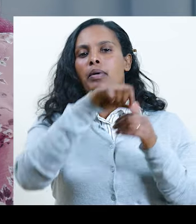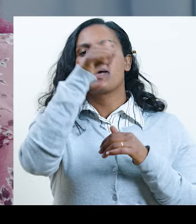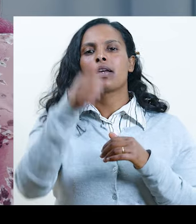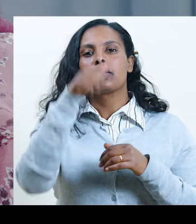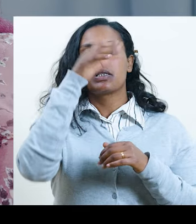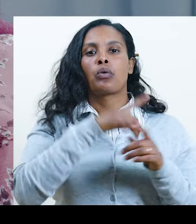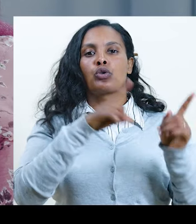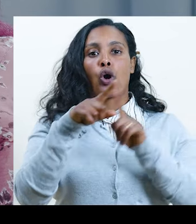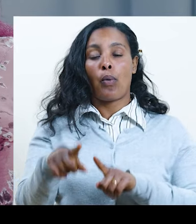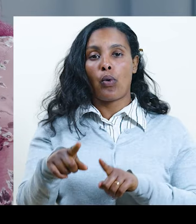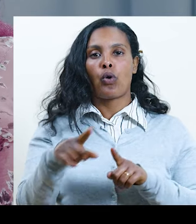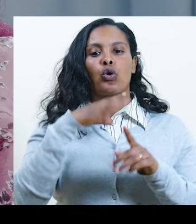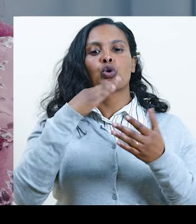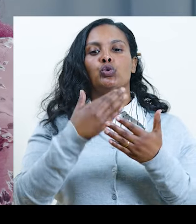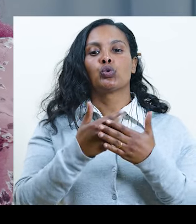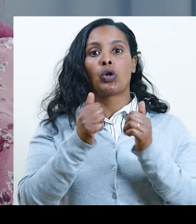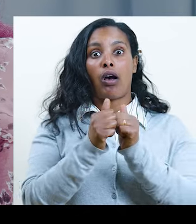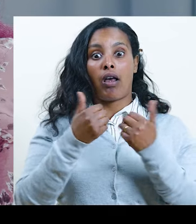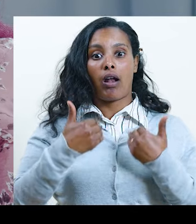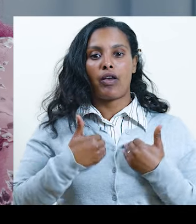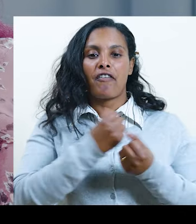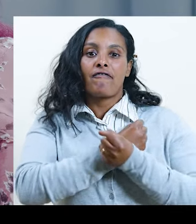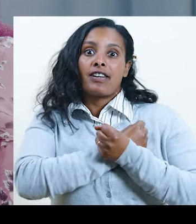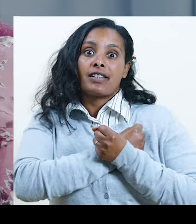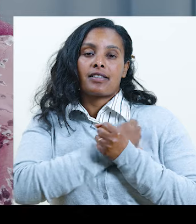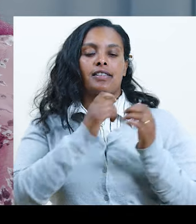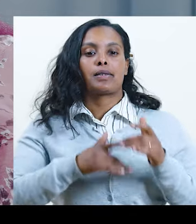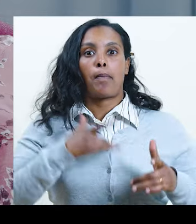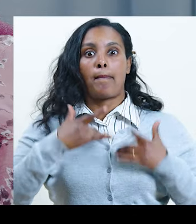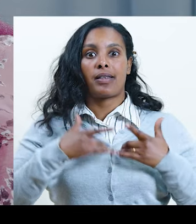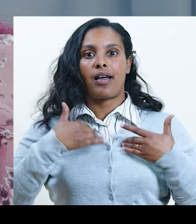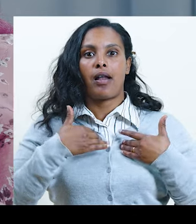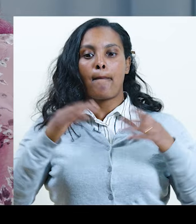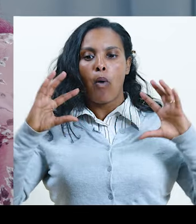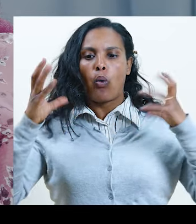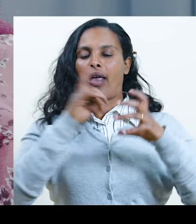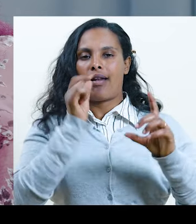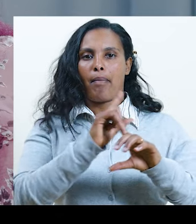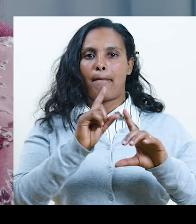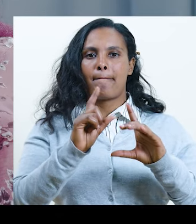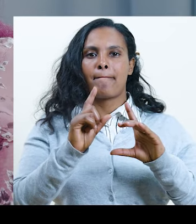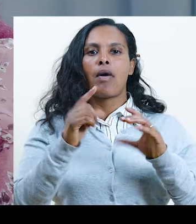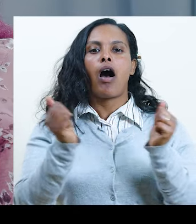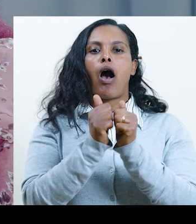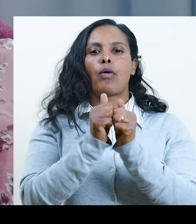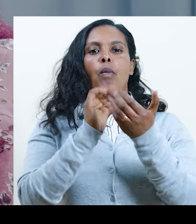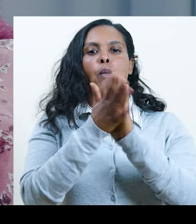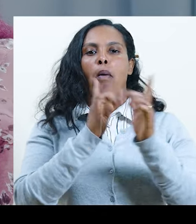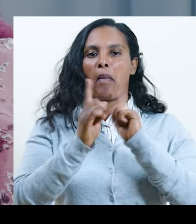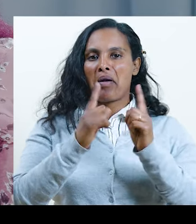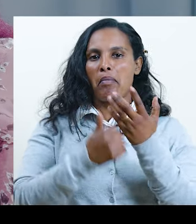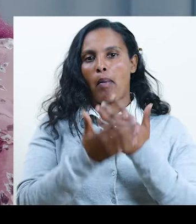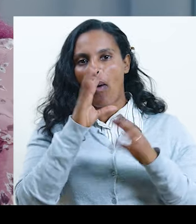የትኛውም ሰው ደግሞ ልጁ ጋር ያለው የፍቅር ስሜት ካለ በቁጣ ሳይሆን አብሮ በማውራት